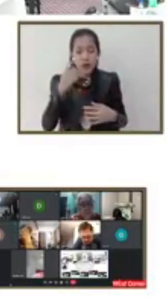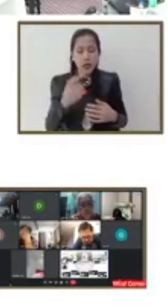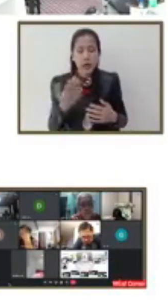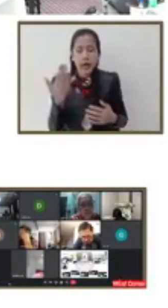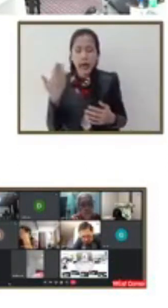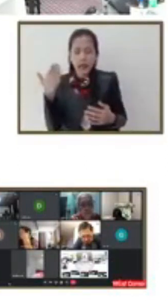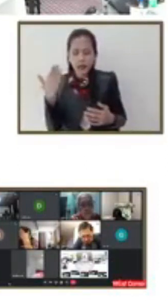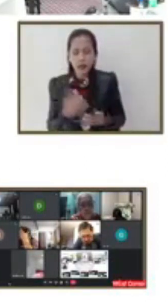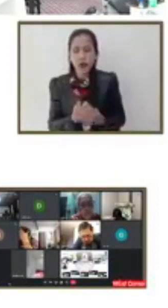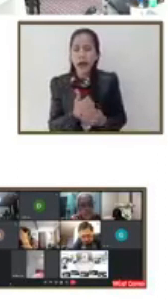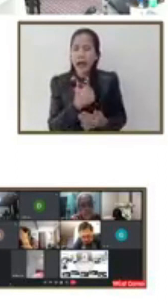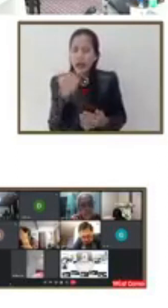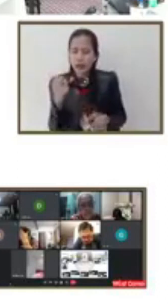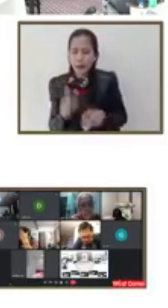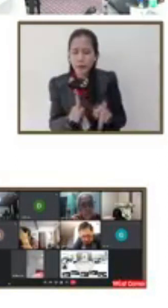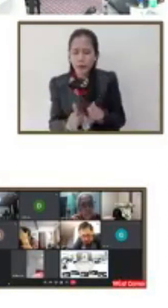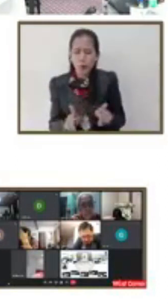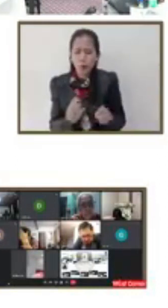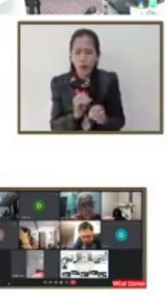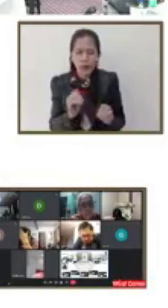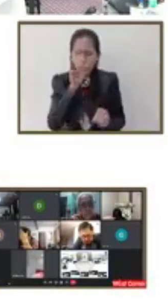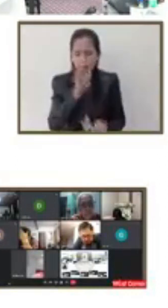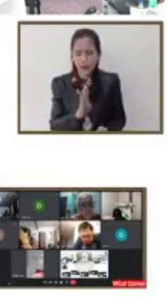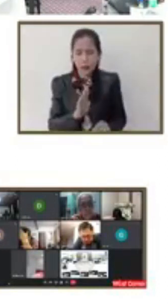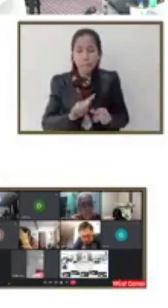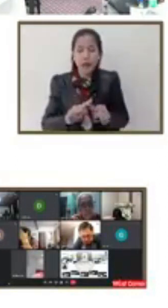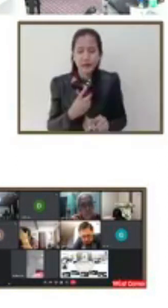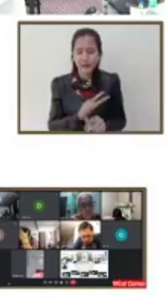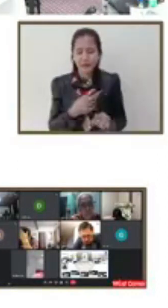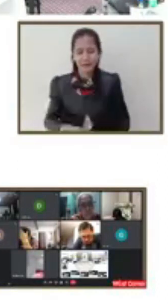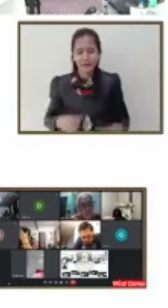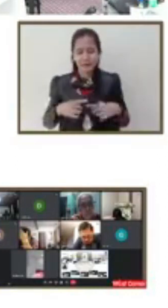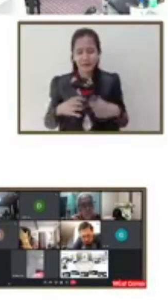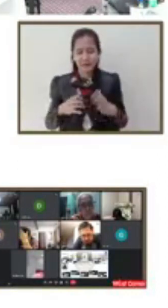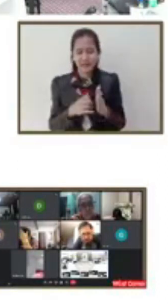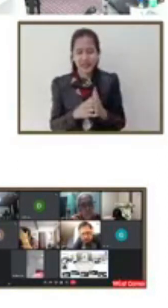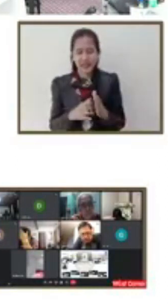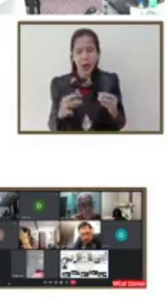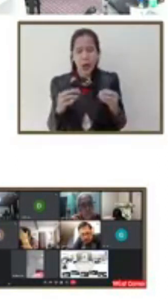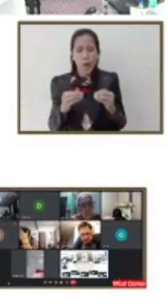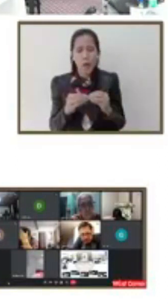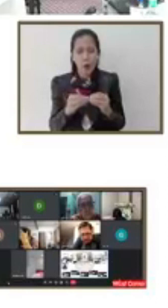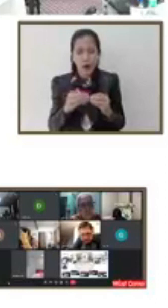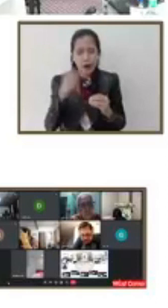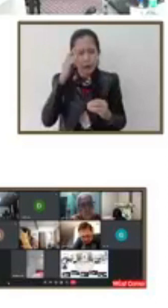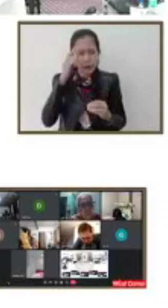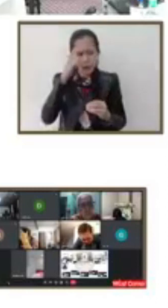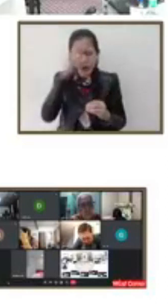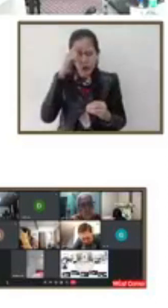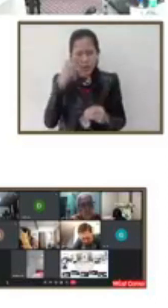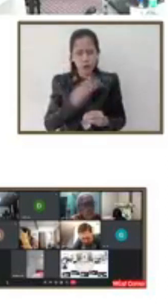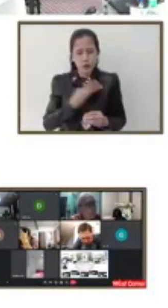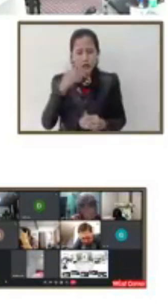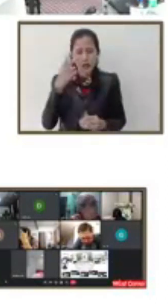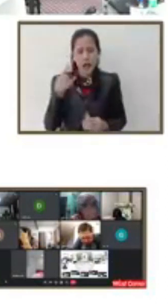mamumuhay na kilala po namin kayo at kami mamumuhay ng above, Panginoon, sa pamumuhay ng mga walang kinikilalang Diyos. Pagpalain niyo